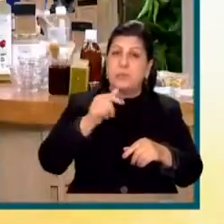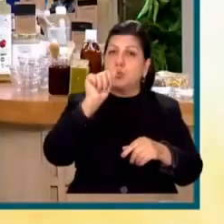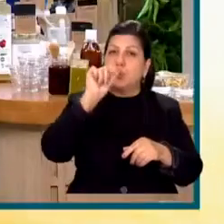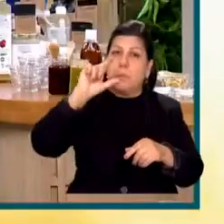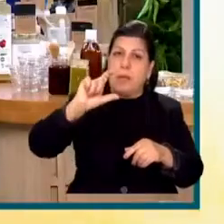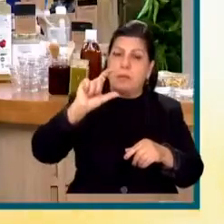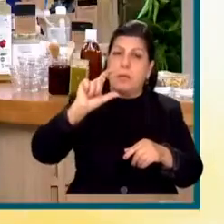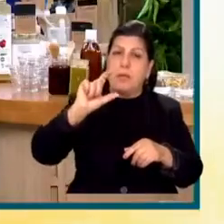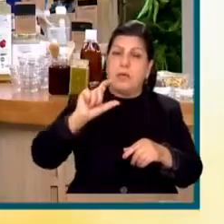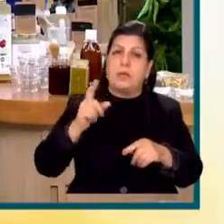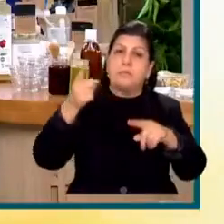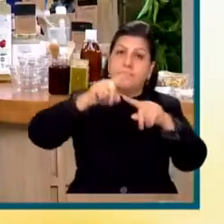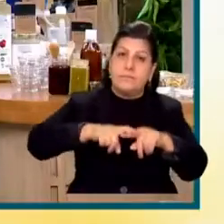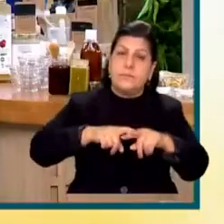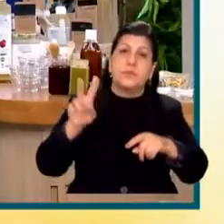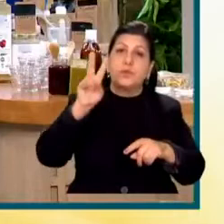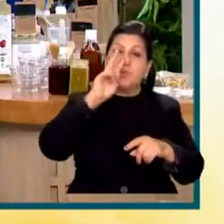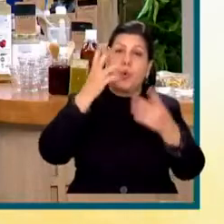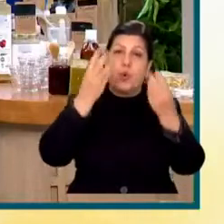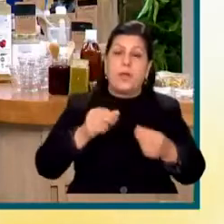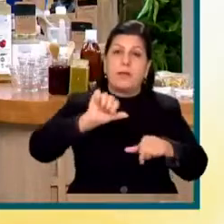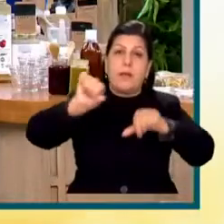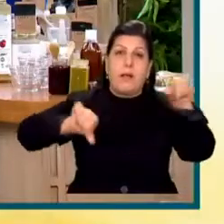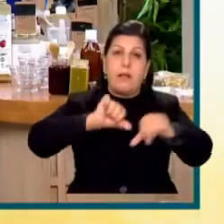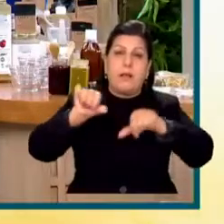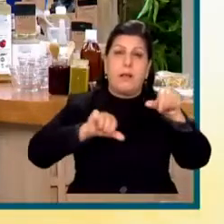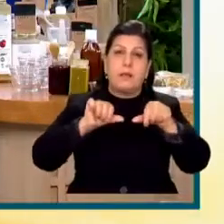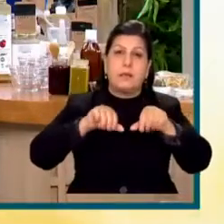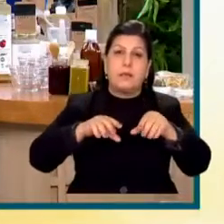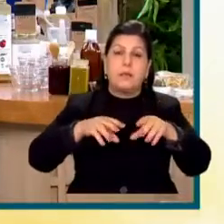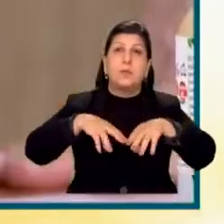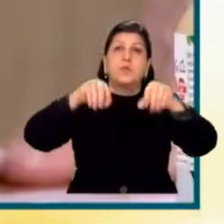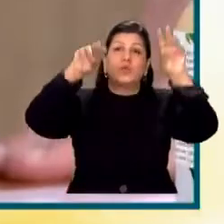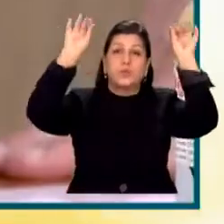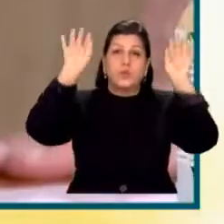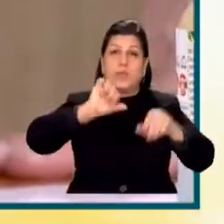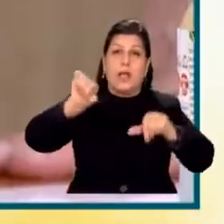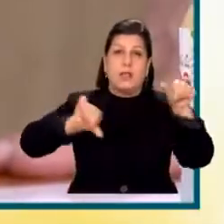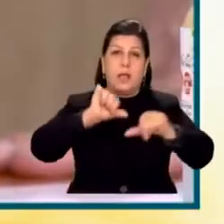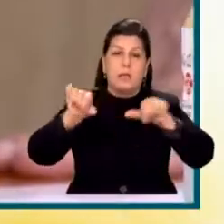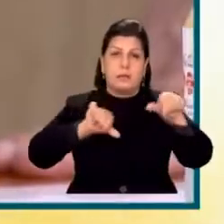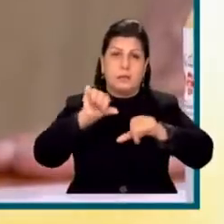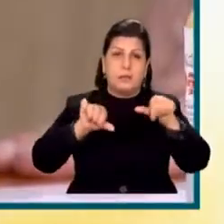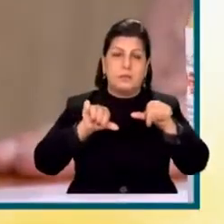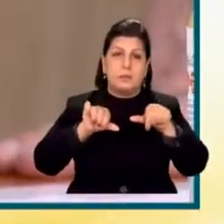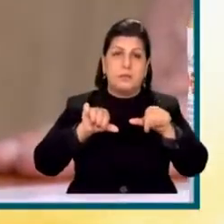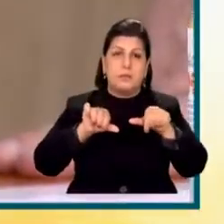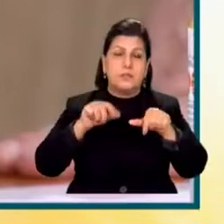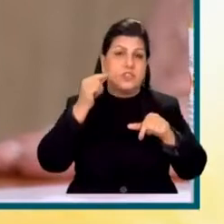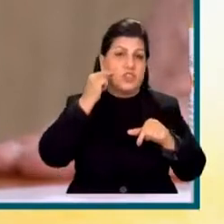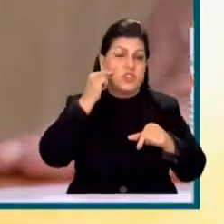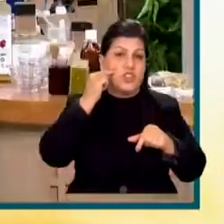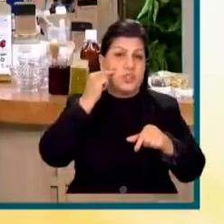Onu da ekliyoruz. Ve son olarak yağlarımızı. Uçucu yağlarımız her zaman hem koku veriyor hem de dediğim gibi cildimizde